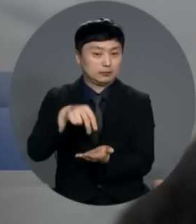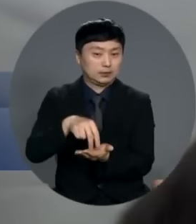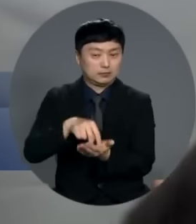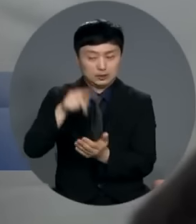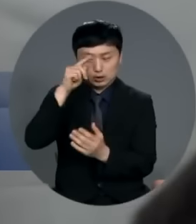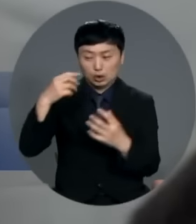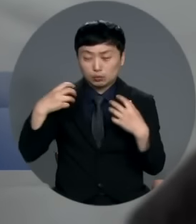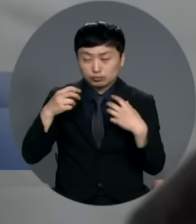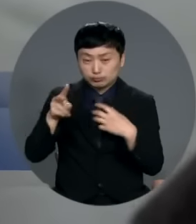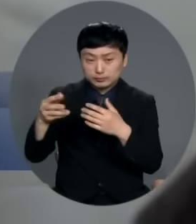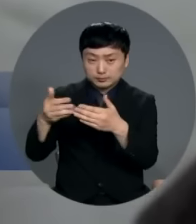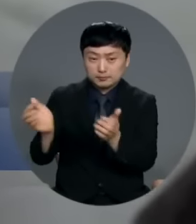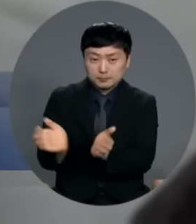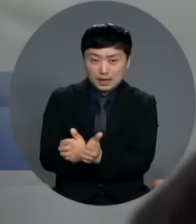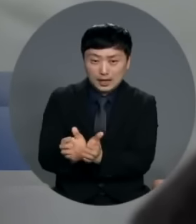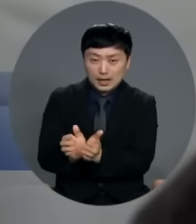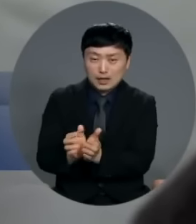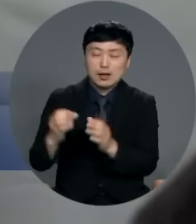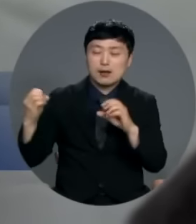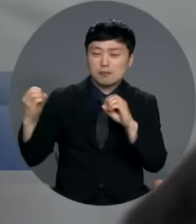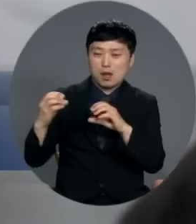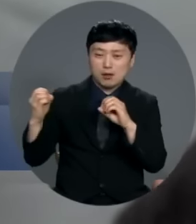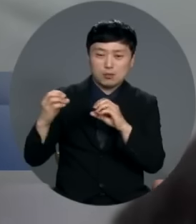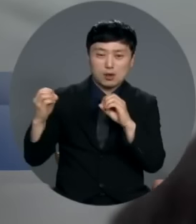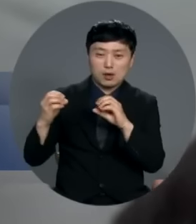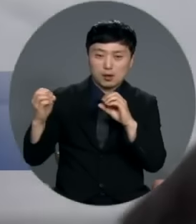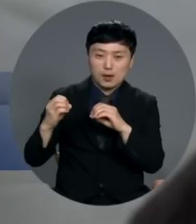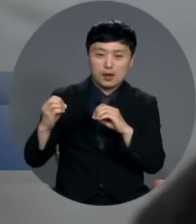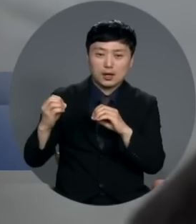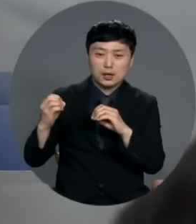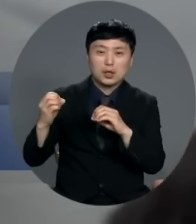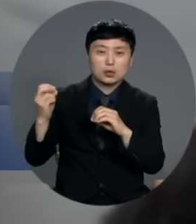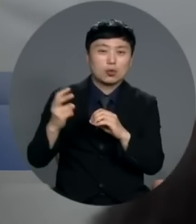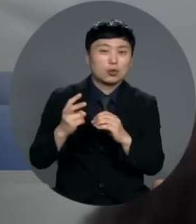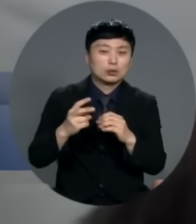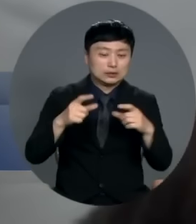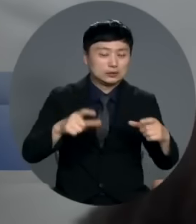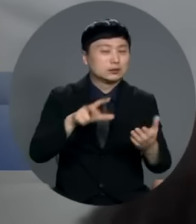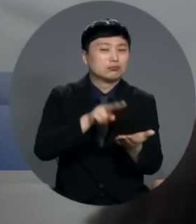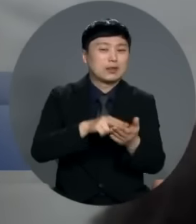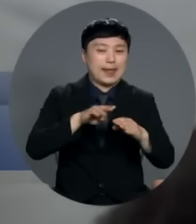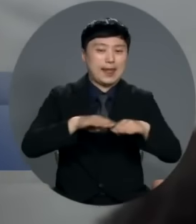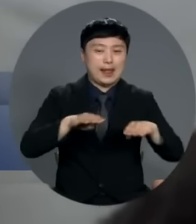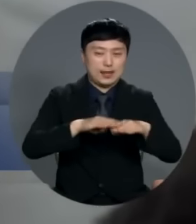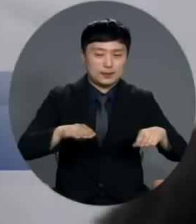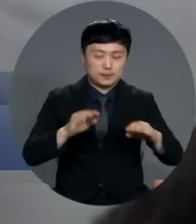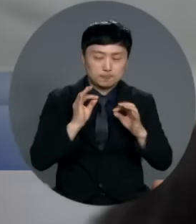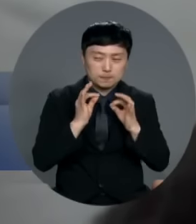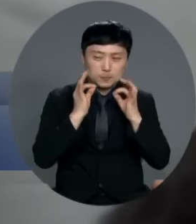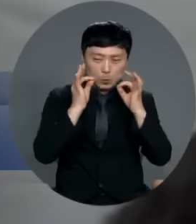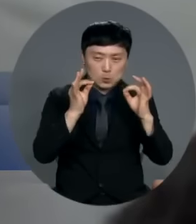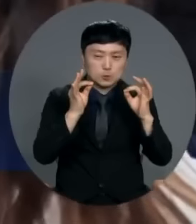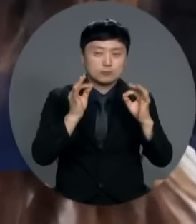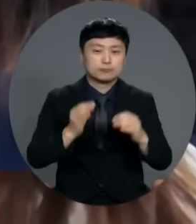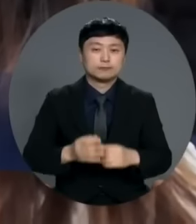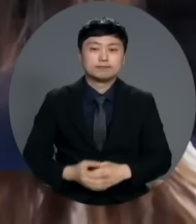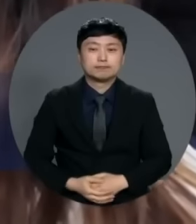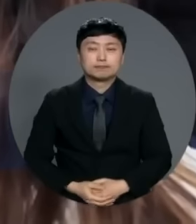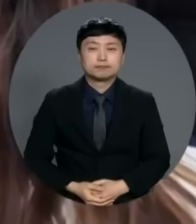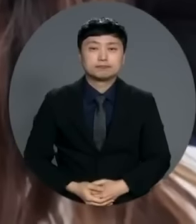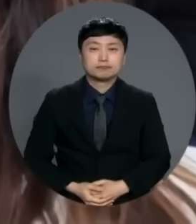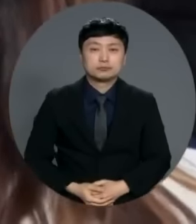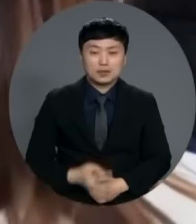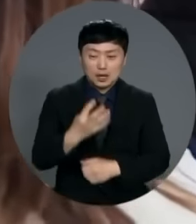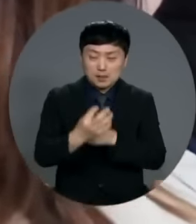정부 여당과 이제 소통하면서 산적한 여러 가지 현안을 해결하고